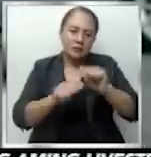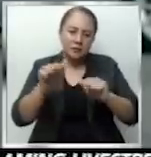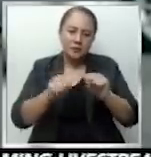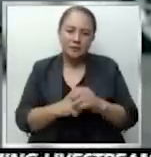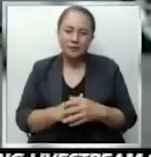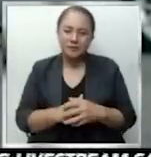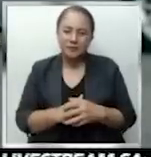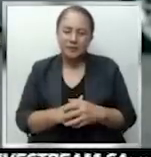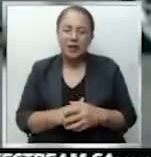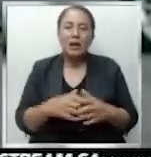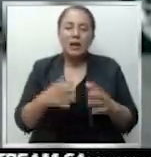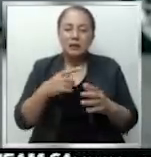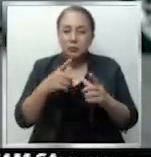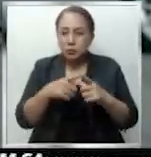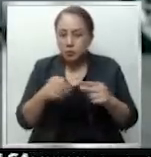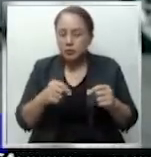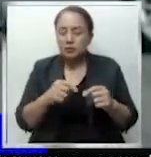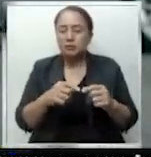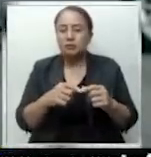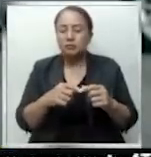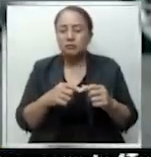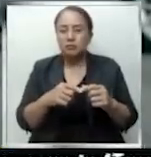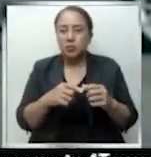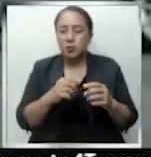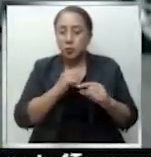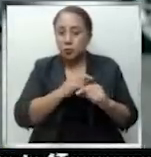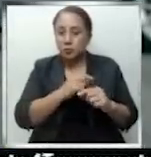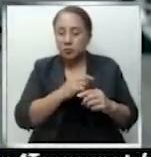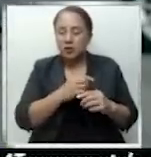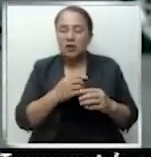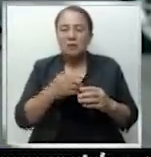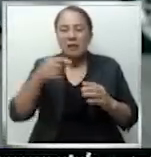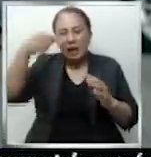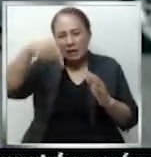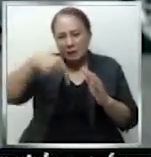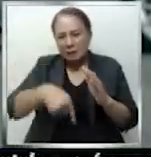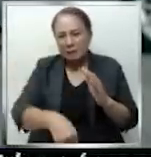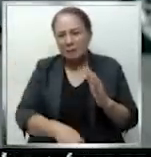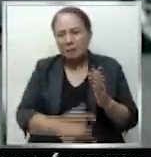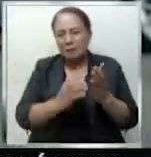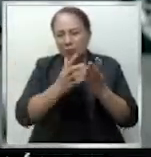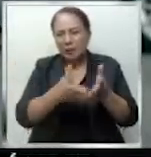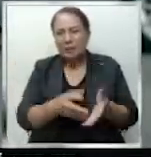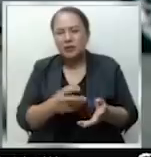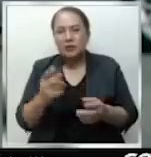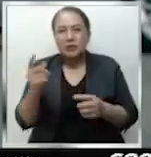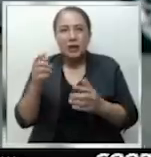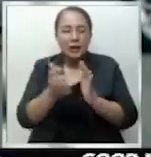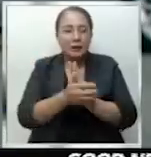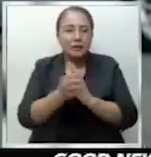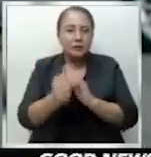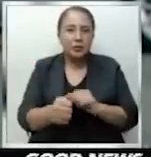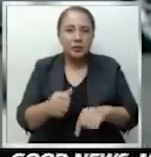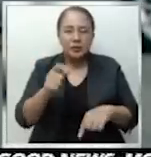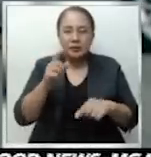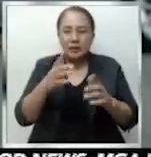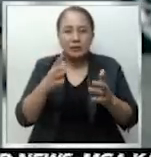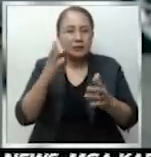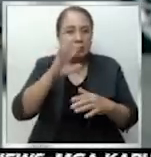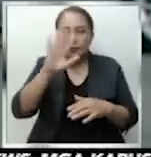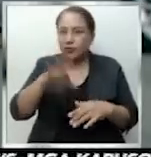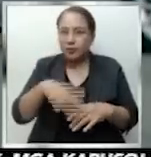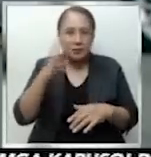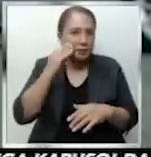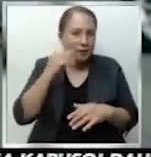Aminado ang Japan Coast Guard, malalim ang pinaglubugan ng MT Princess Empress. Ang mga dumating na eksperto, hindi pa raw naranasan ang ganito kalalim